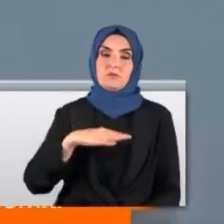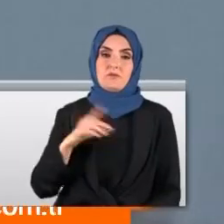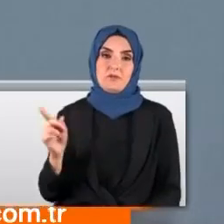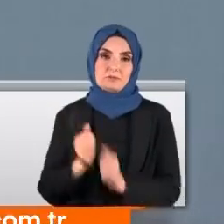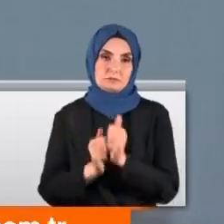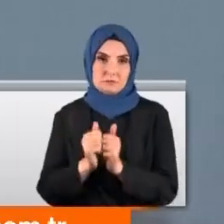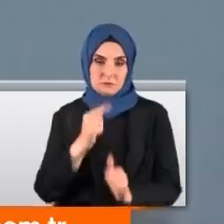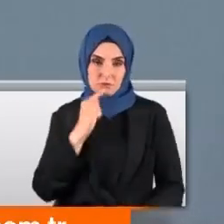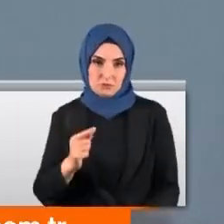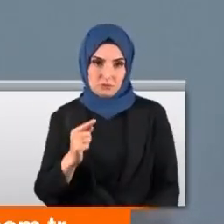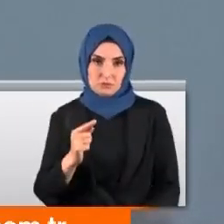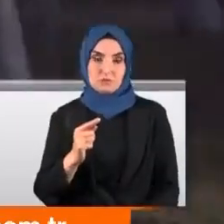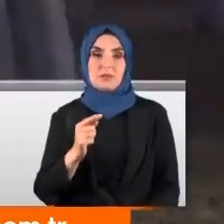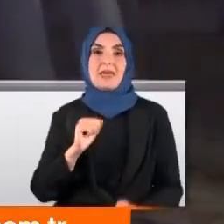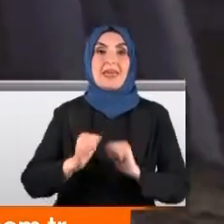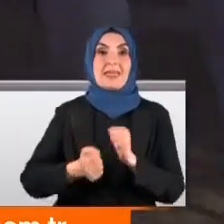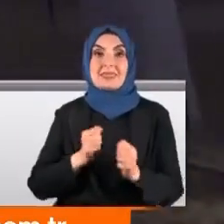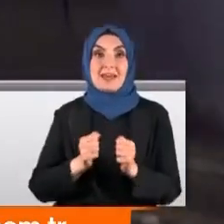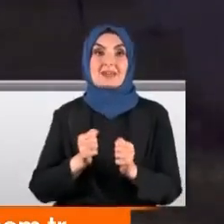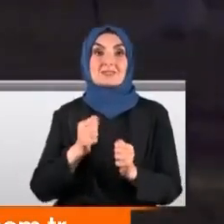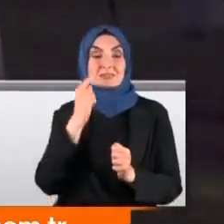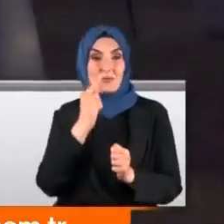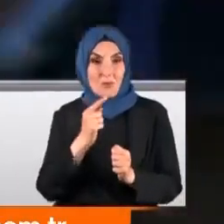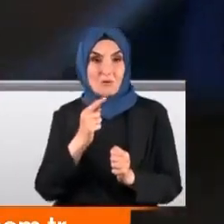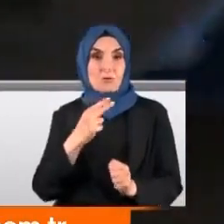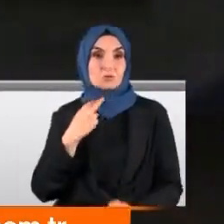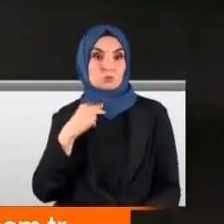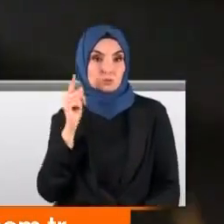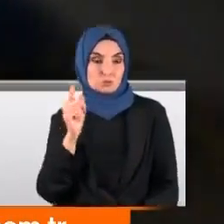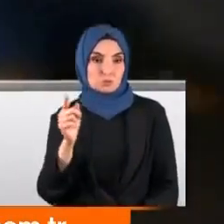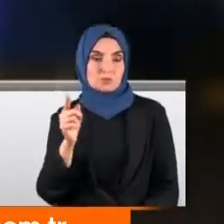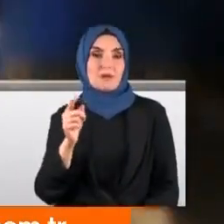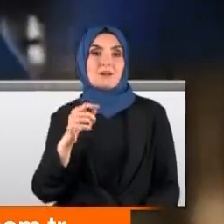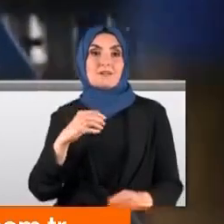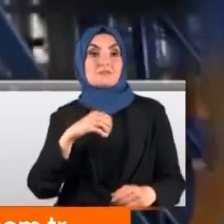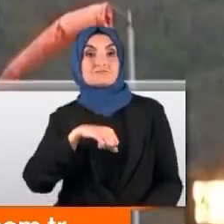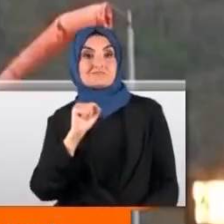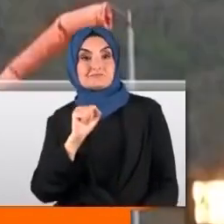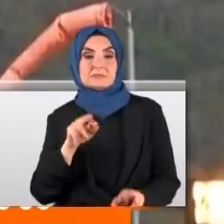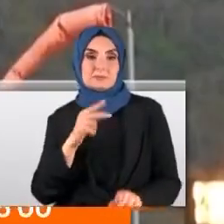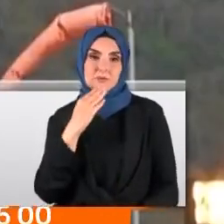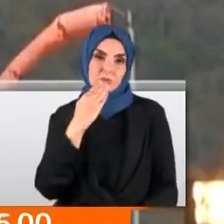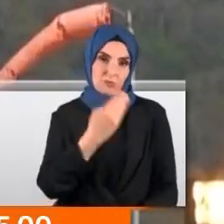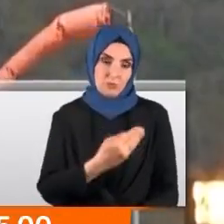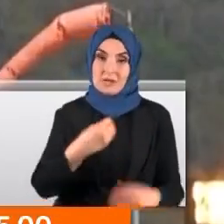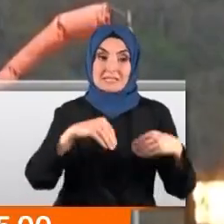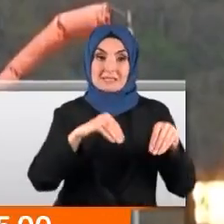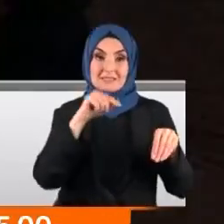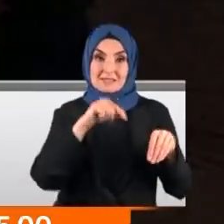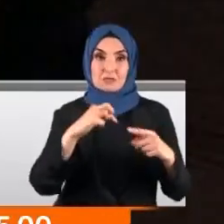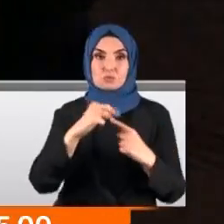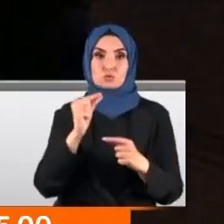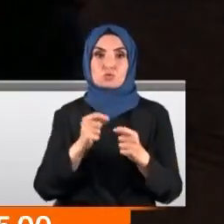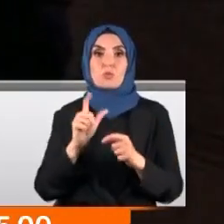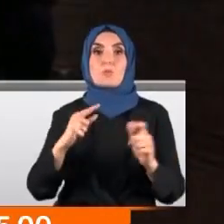ambargolara karşılık enerji kartını kullanıyor. Çünkü Rusya Avrupa'nın en büyük doğalgaz tedarikçisi ve satışı ruble ile yapma kararı aldı.